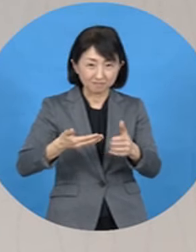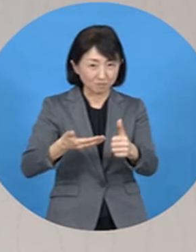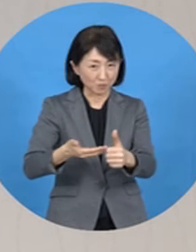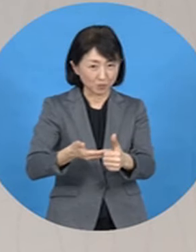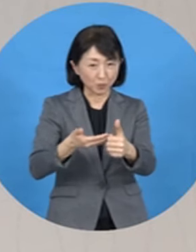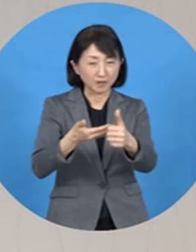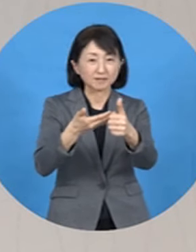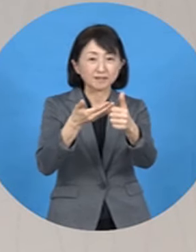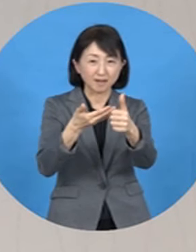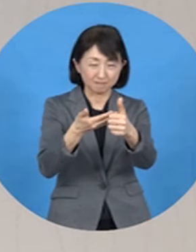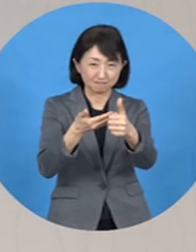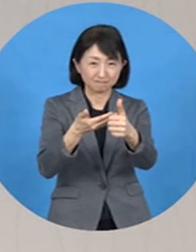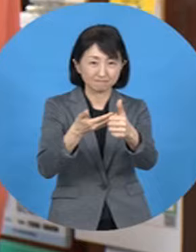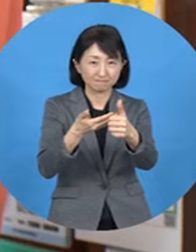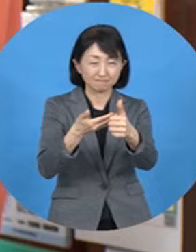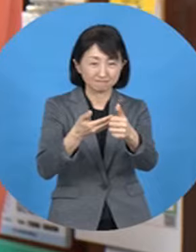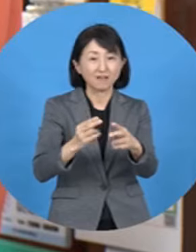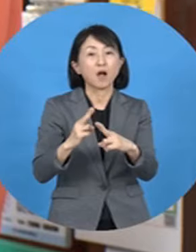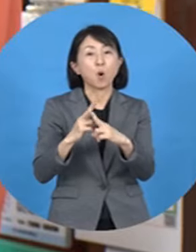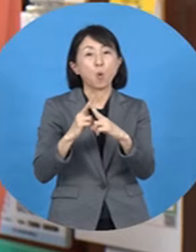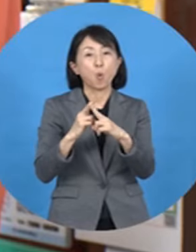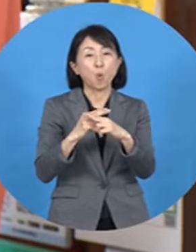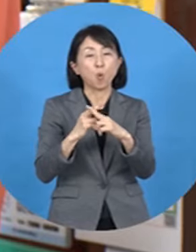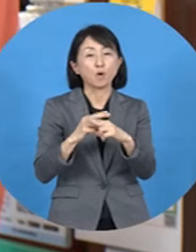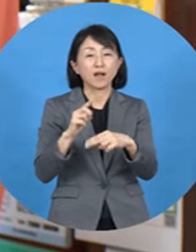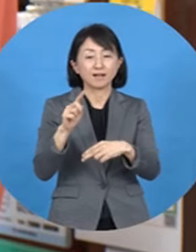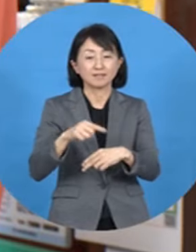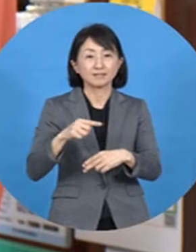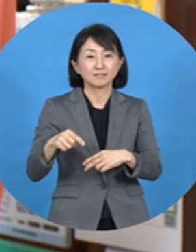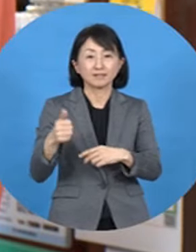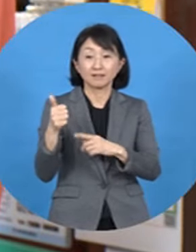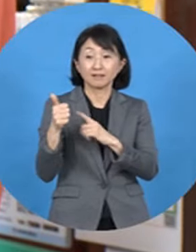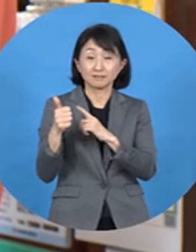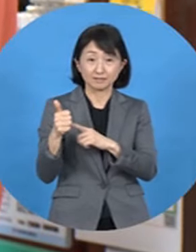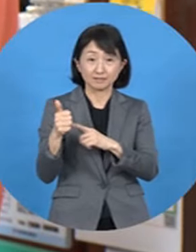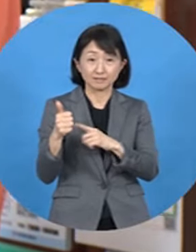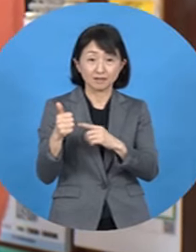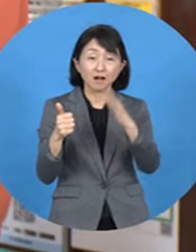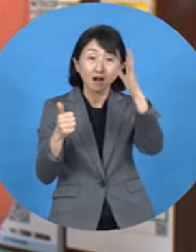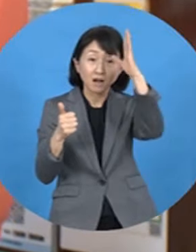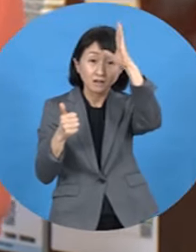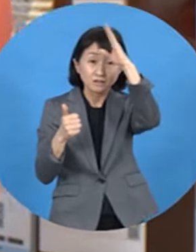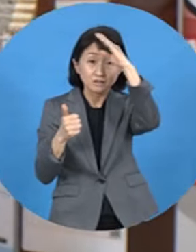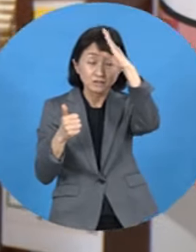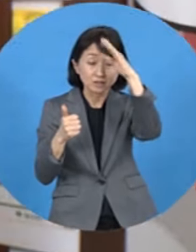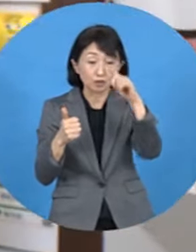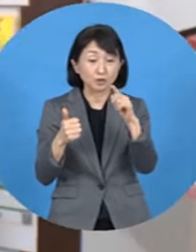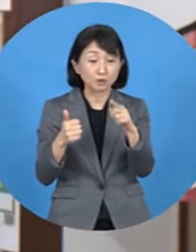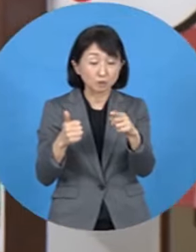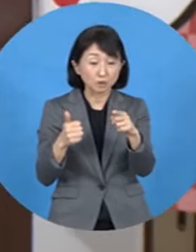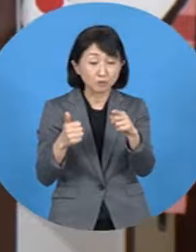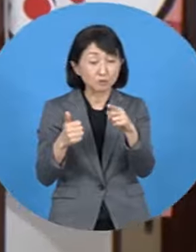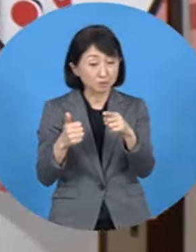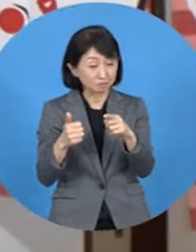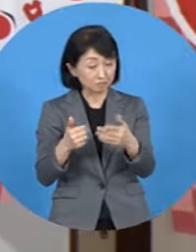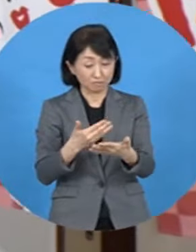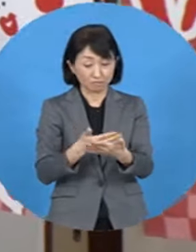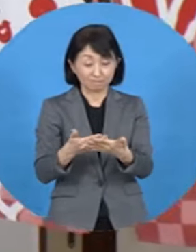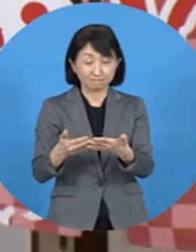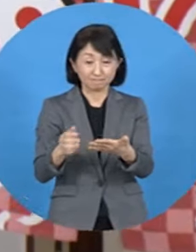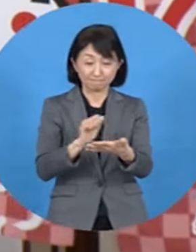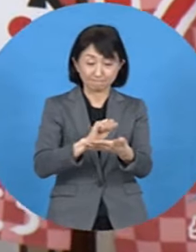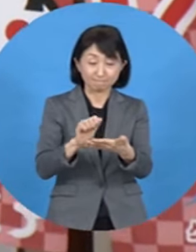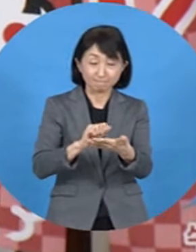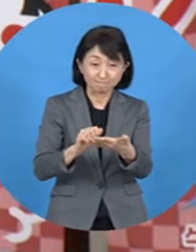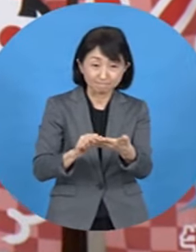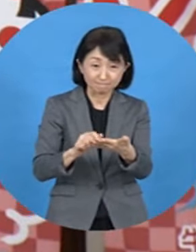り受けたんですね。でその鶏の絵をオランダ人に画家に描いてもらったのがこちらの絵になります。